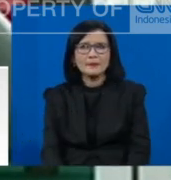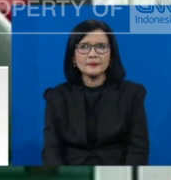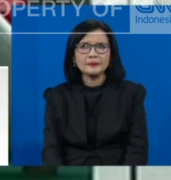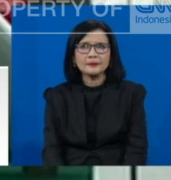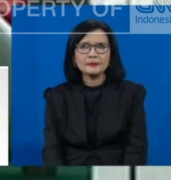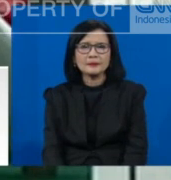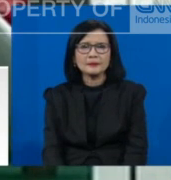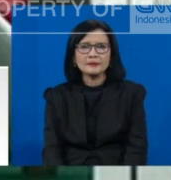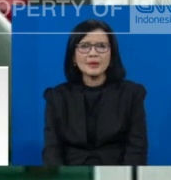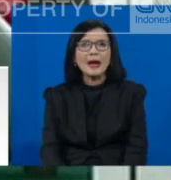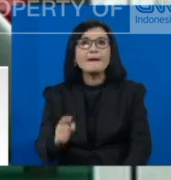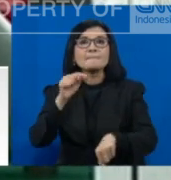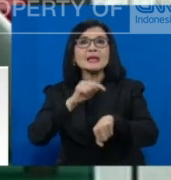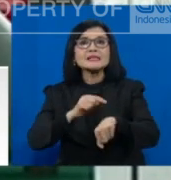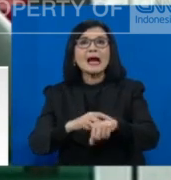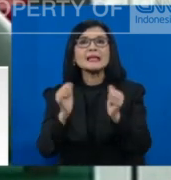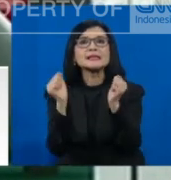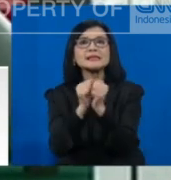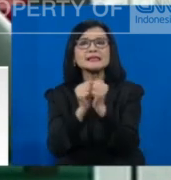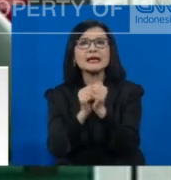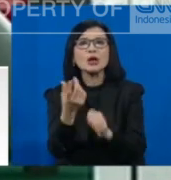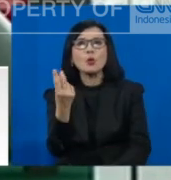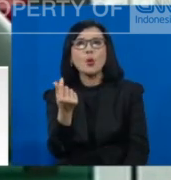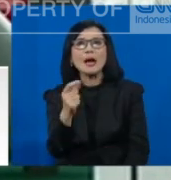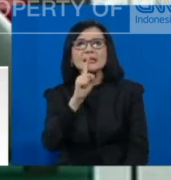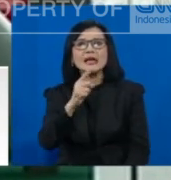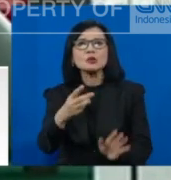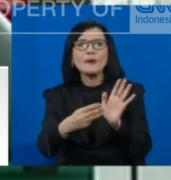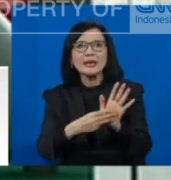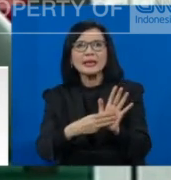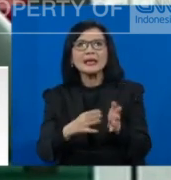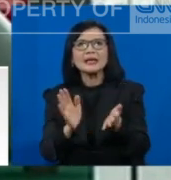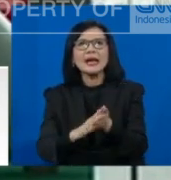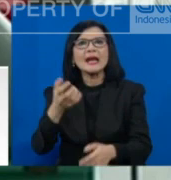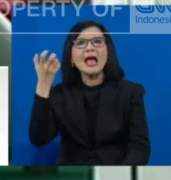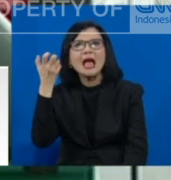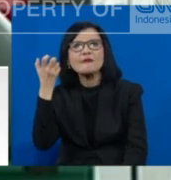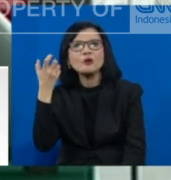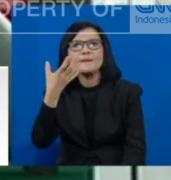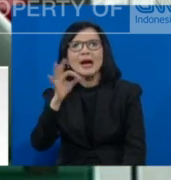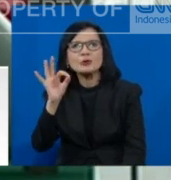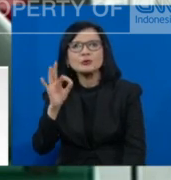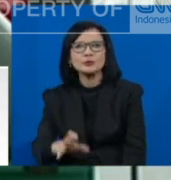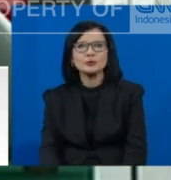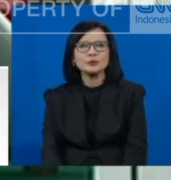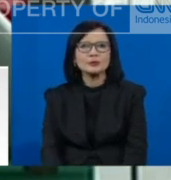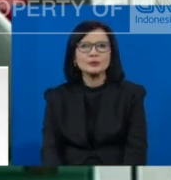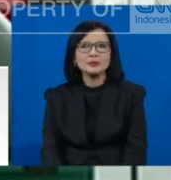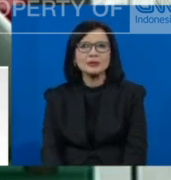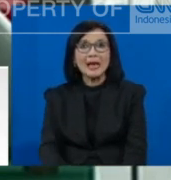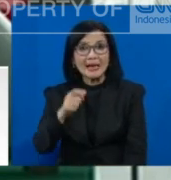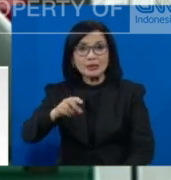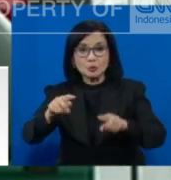saat dijanjikan uang satu miliar dan handphone ya itu ada handphonenya yang mudah ini